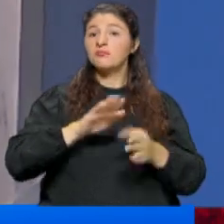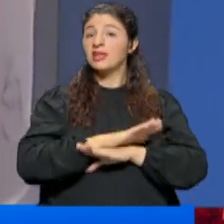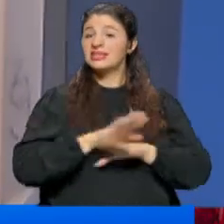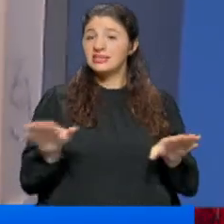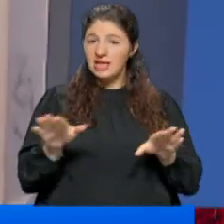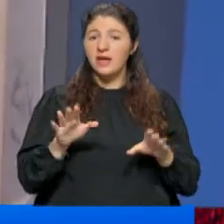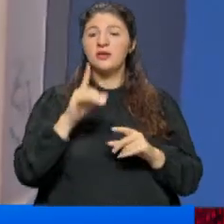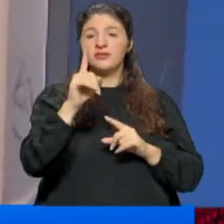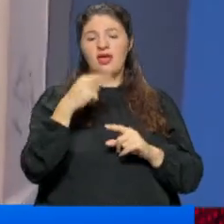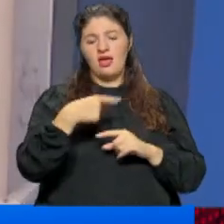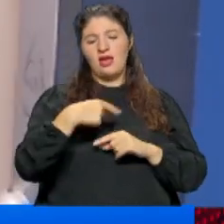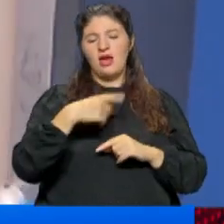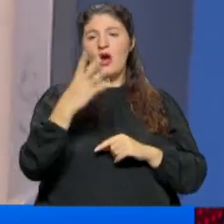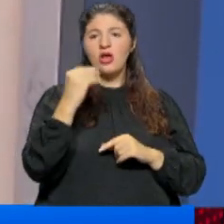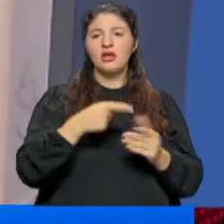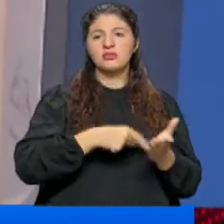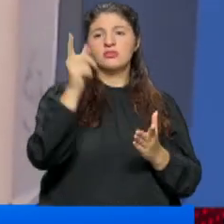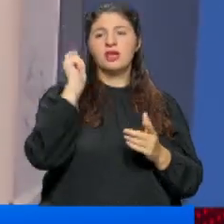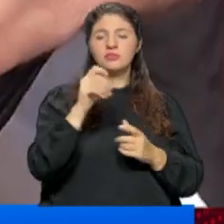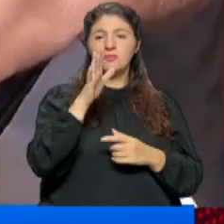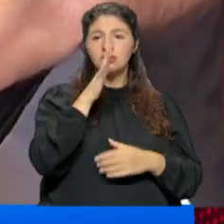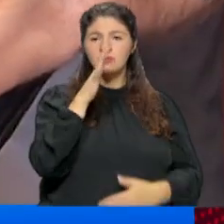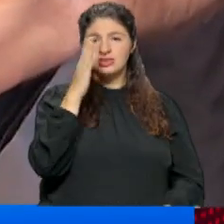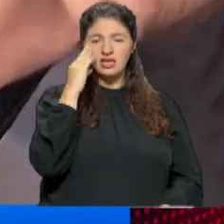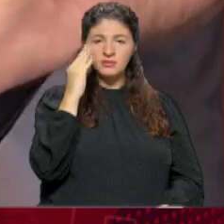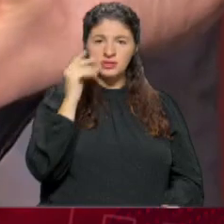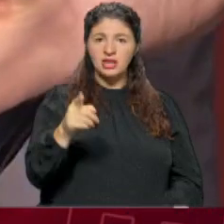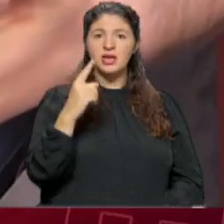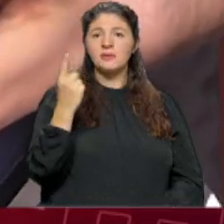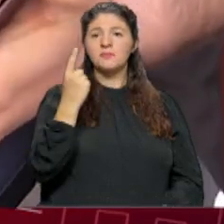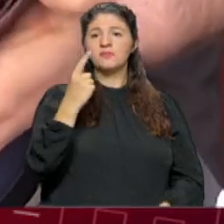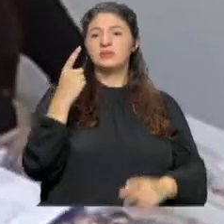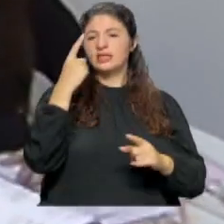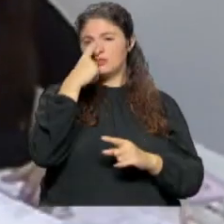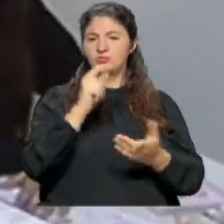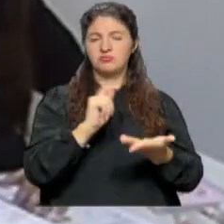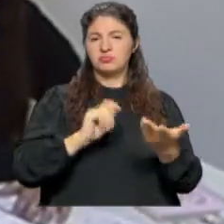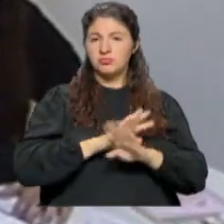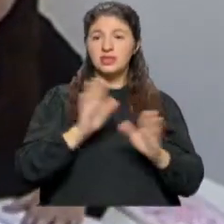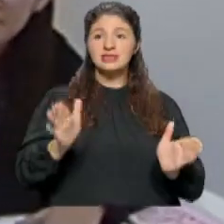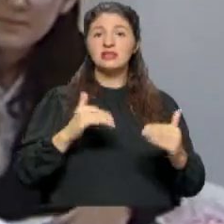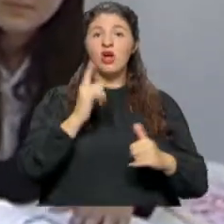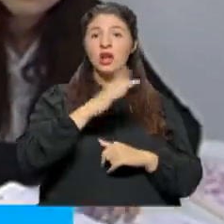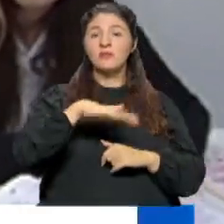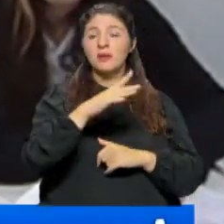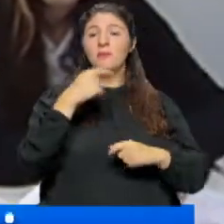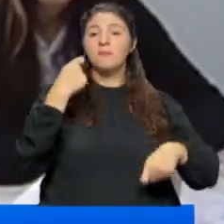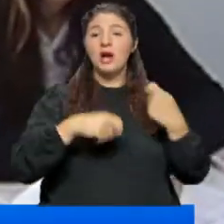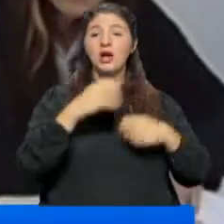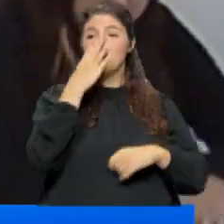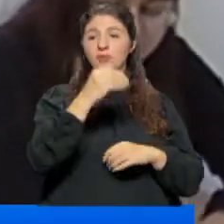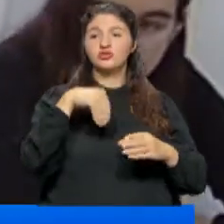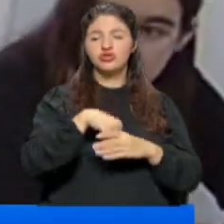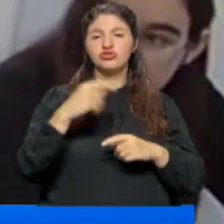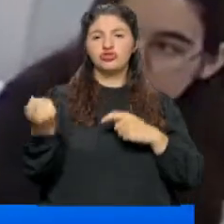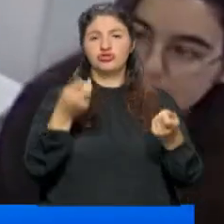takdirde tek taraflı olaraktan feshedileceğini bilmesi noktasında resmi yazısını yazdı. Sendikalar öğretmenlerin banka promosyonu